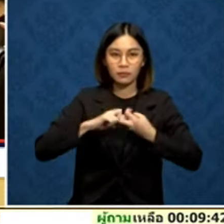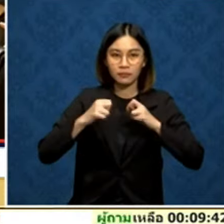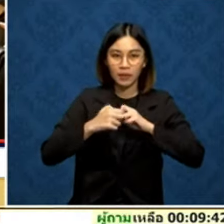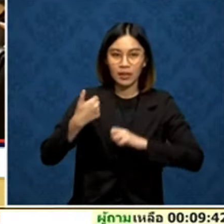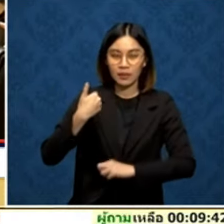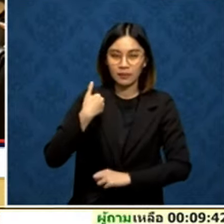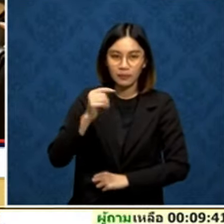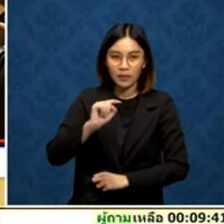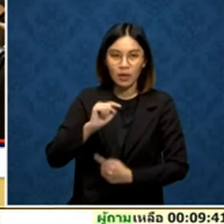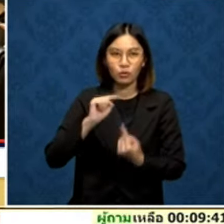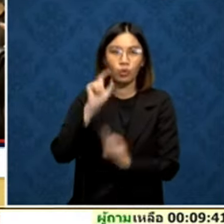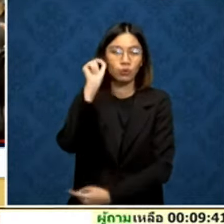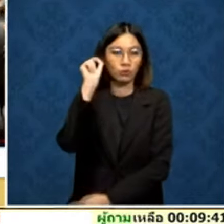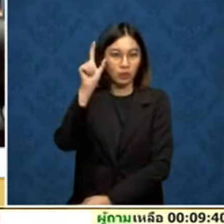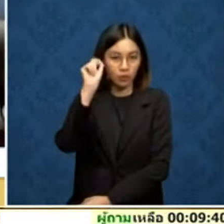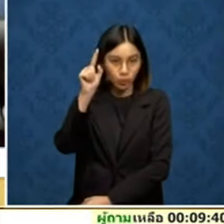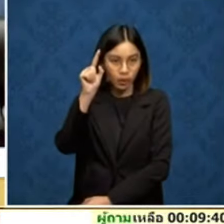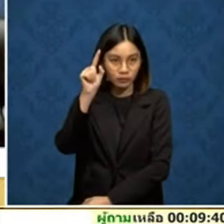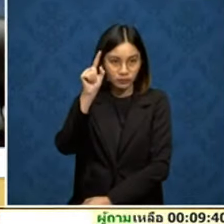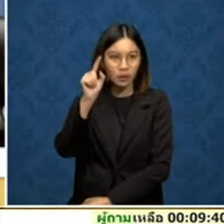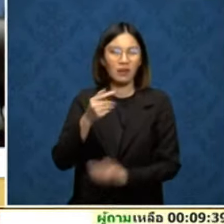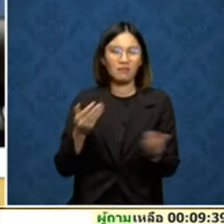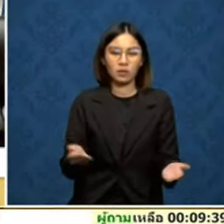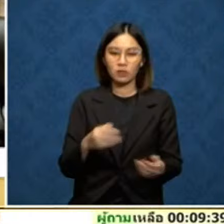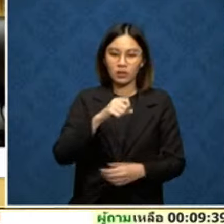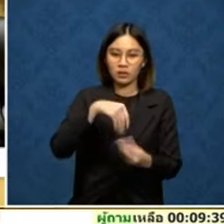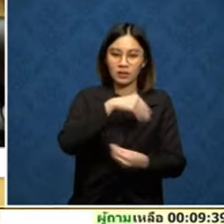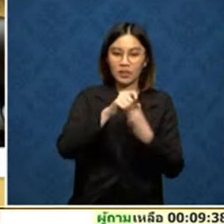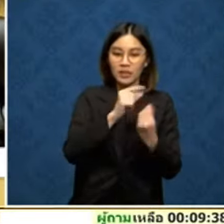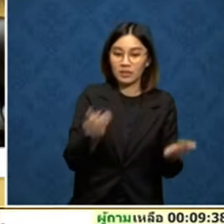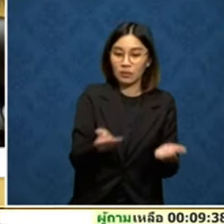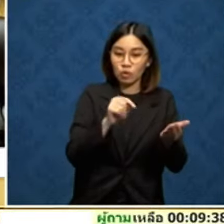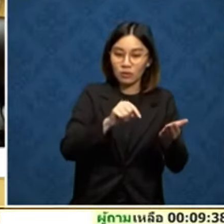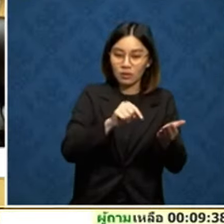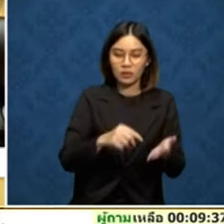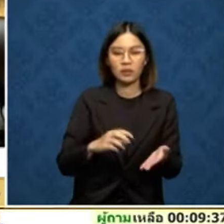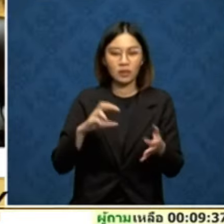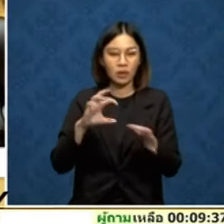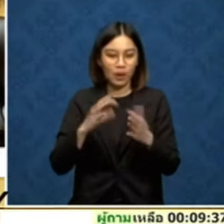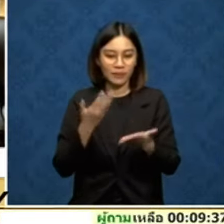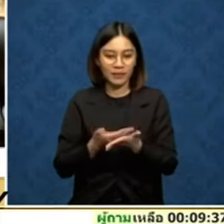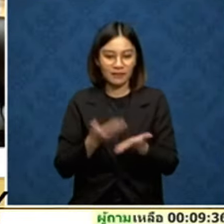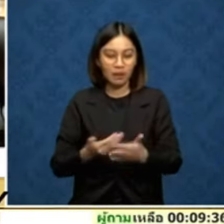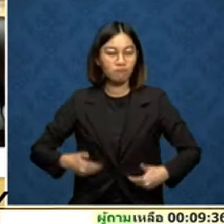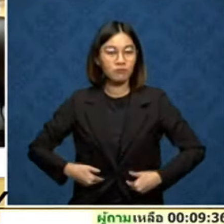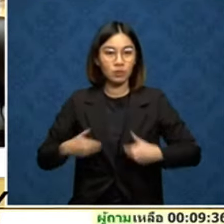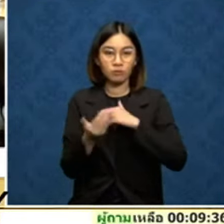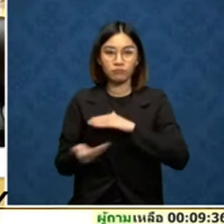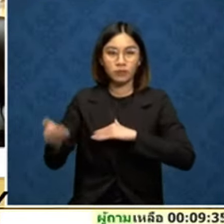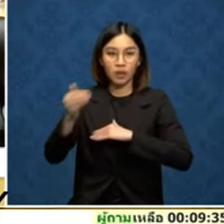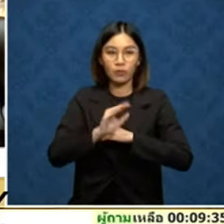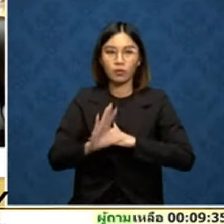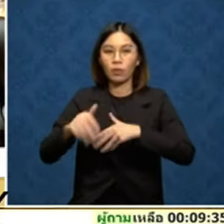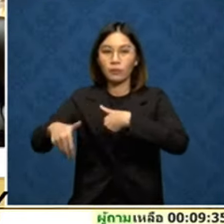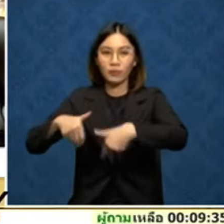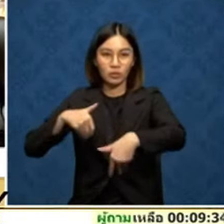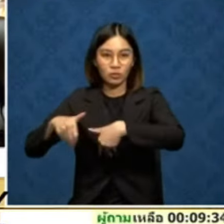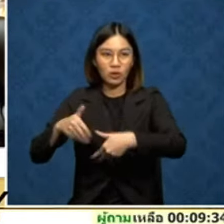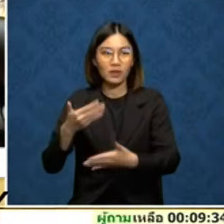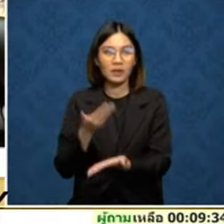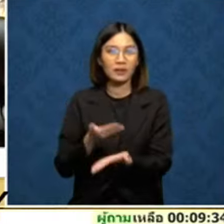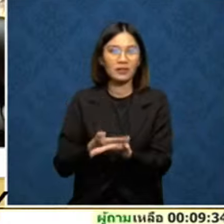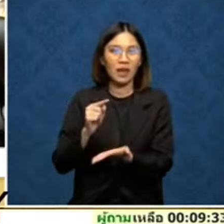ที่เร่งด่วนกว่าการกระตุ้นเศรษฐกิจนั่นก็คือปัญหาเรื่องของค่าครองชีพของพี่น้องประชาชนค่ะเงินเฟ้อเ